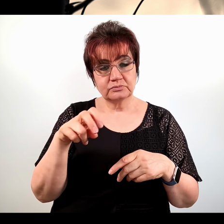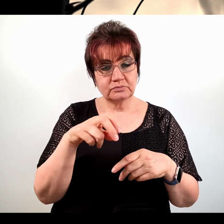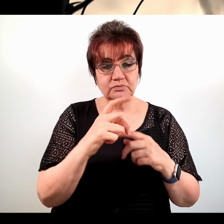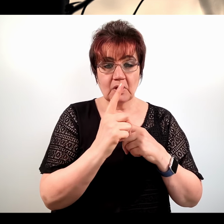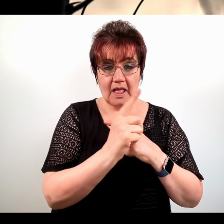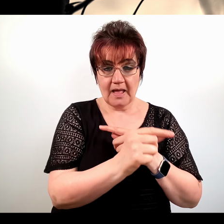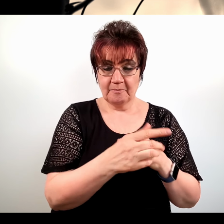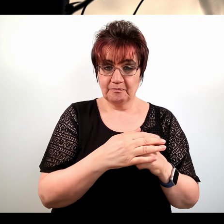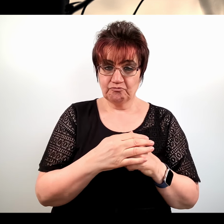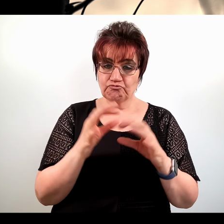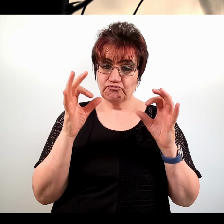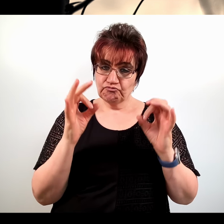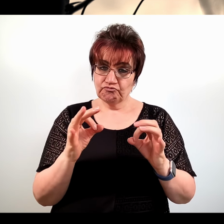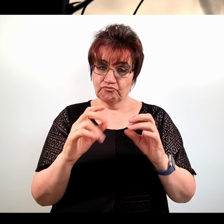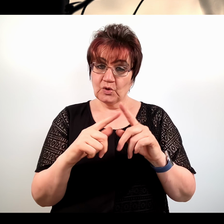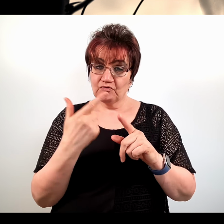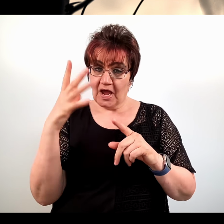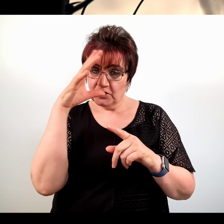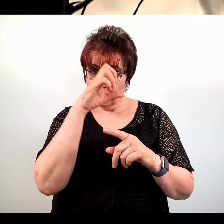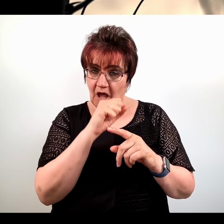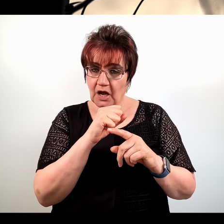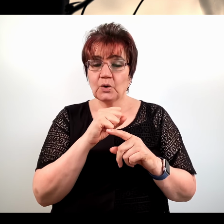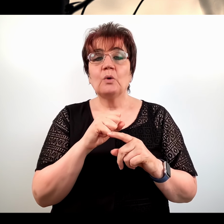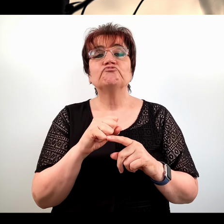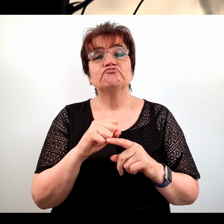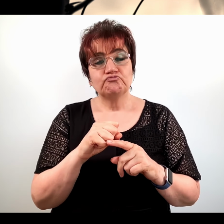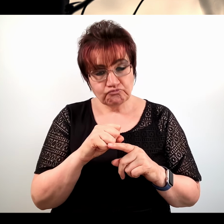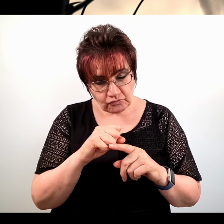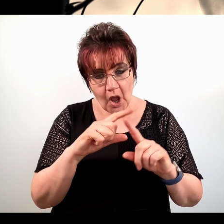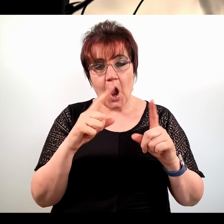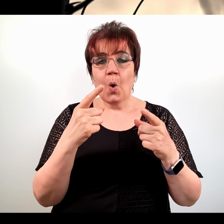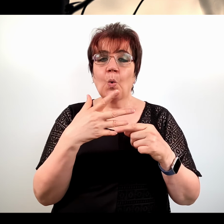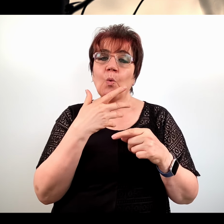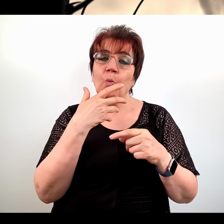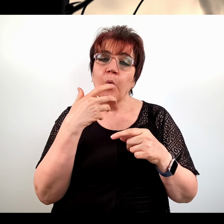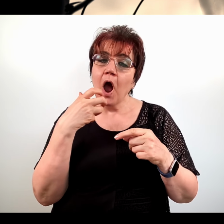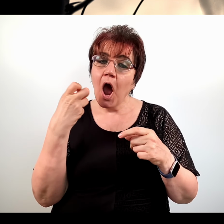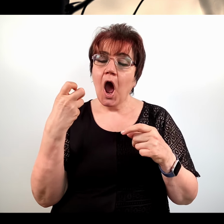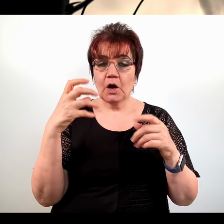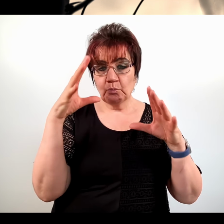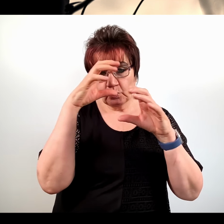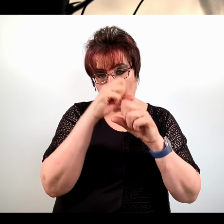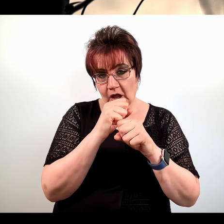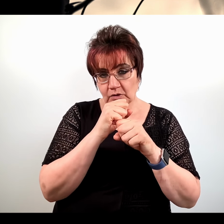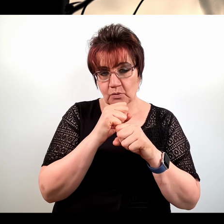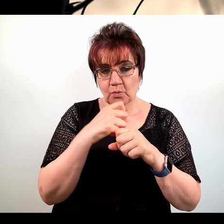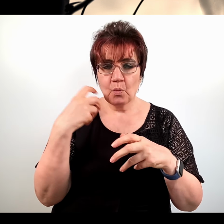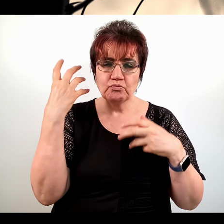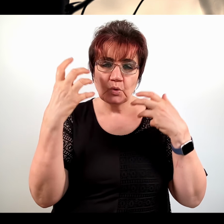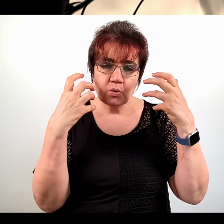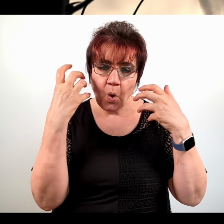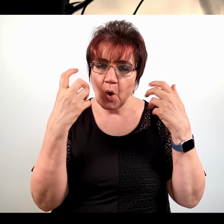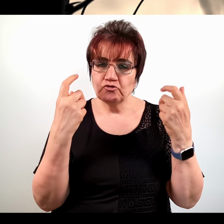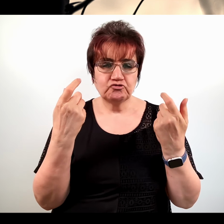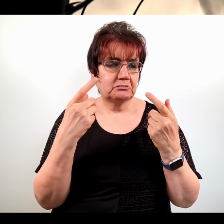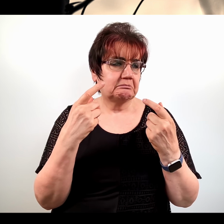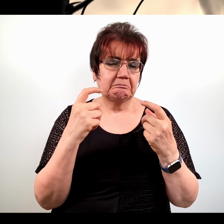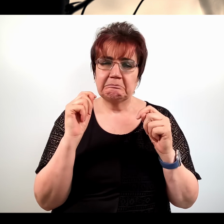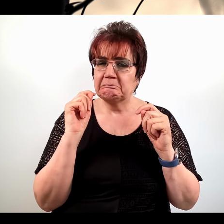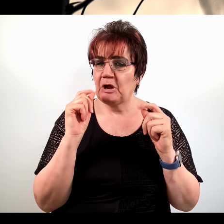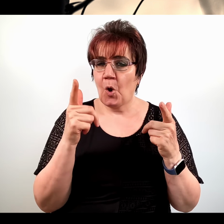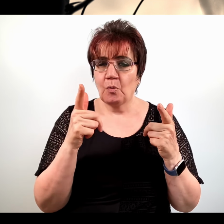In der zweiten Nacht trug es sich ähnlich zu. Die Nacht war mild und kaum Geräusche waren zu hören.